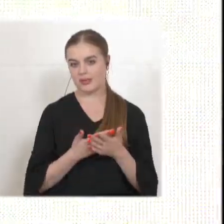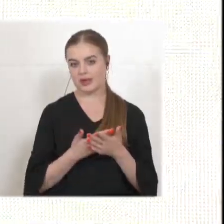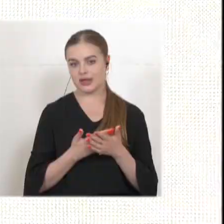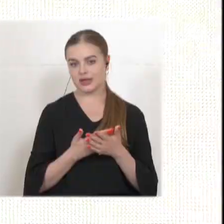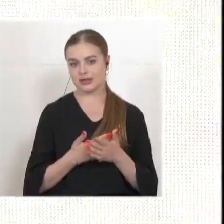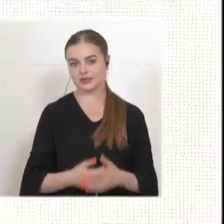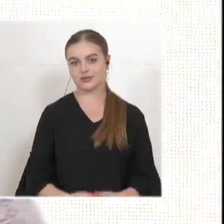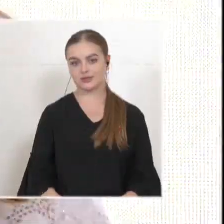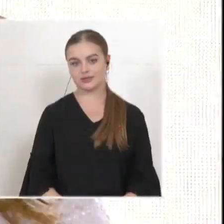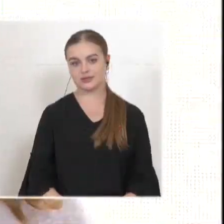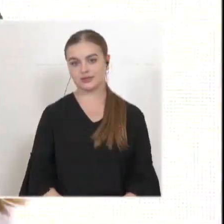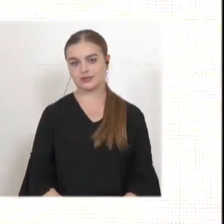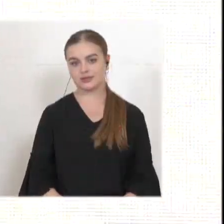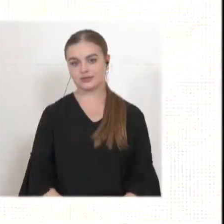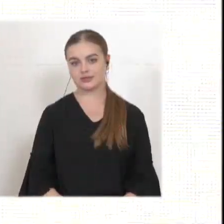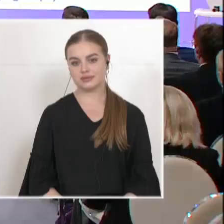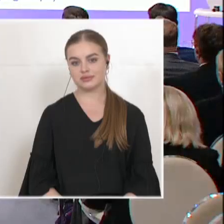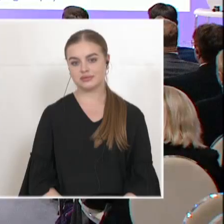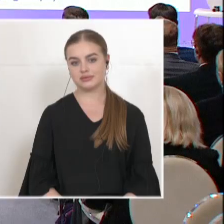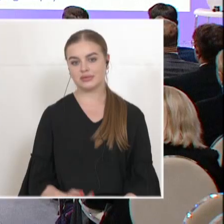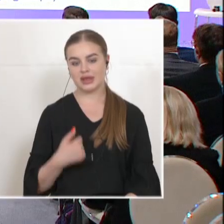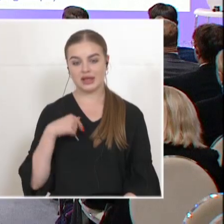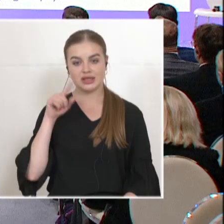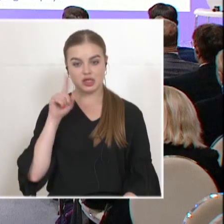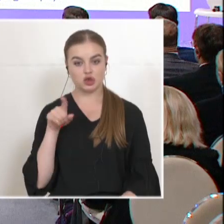Я знаю, що ви їздили до Польщі.